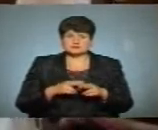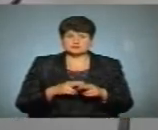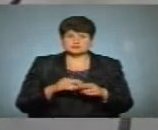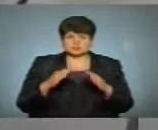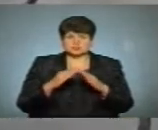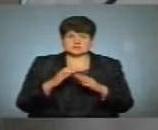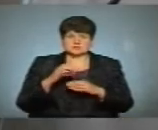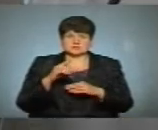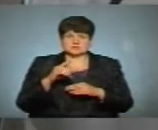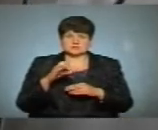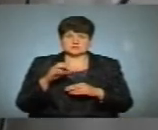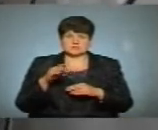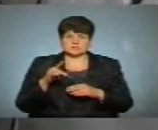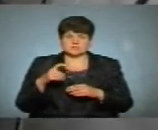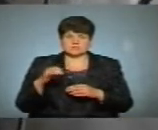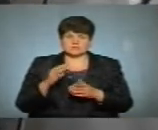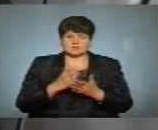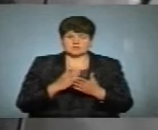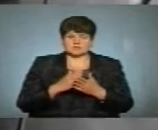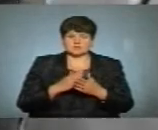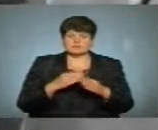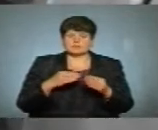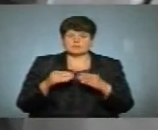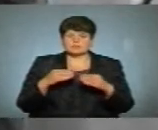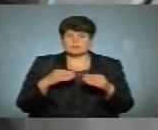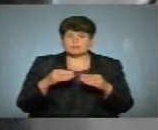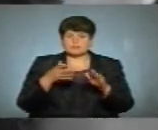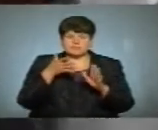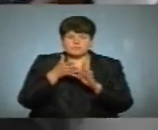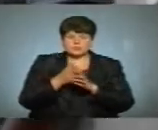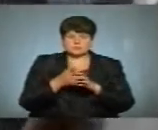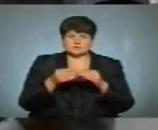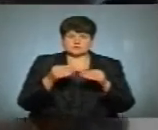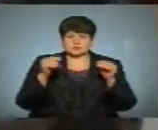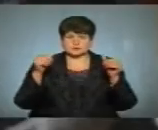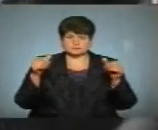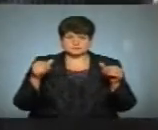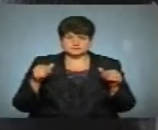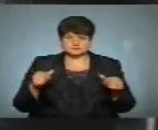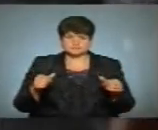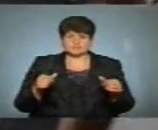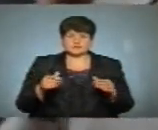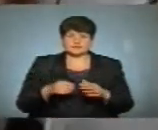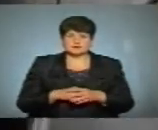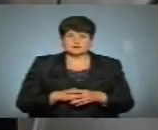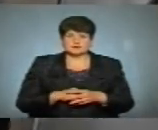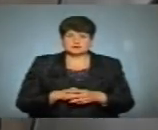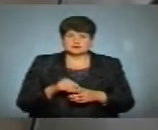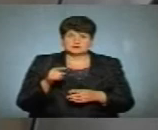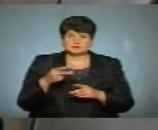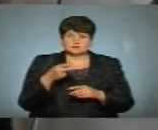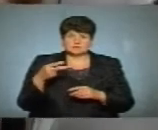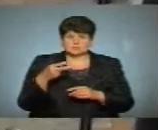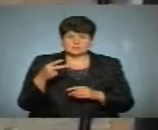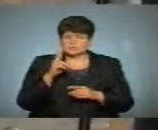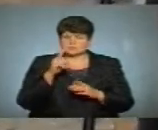застрахований. Плівка, вона така прозора термостійка, вона ні дощу не пропускає, ні вогню. О, тут другий поверх ніхто